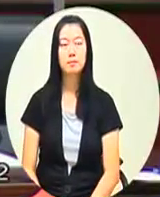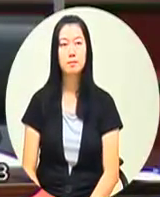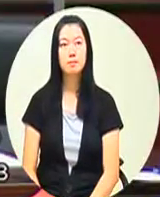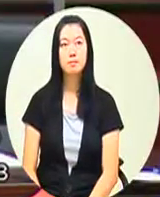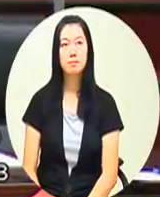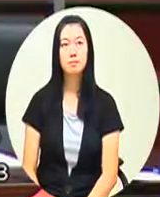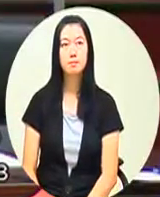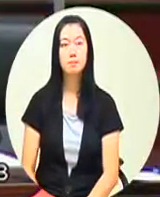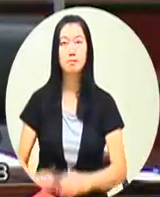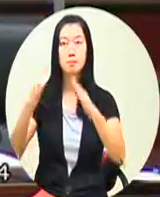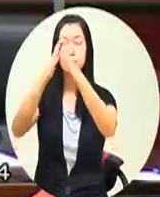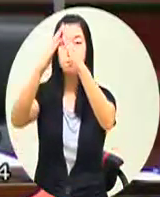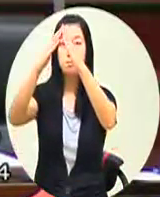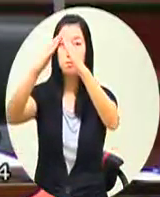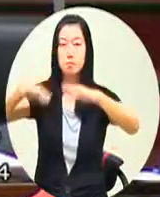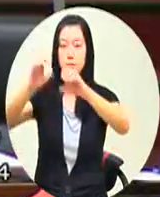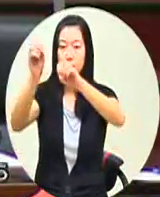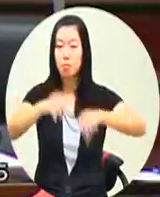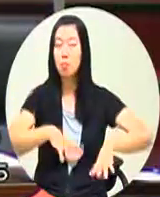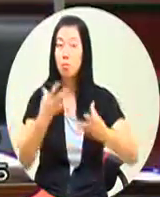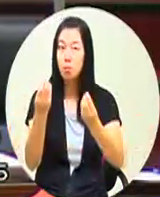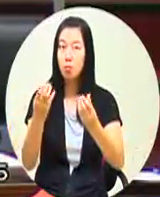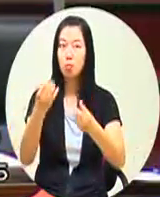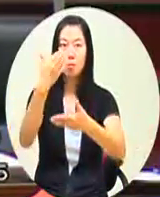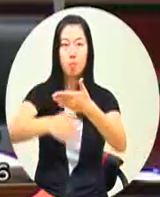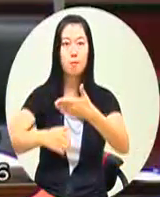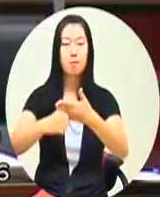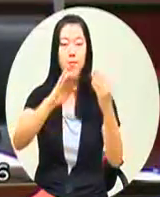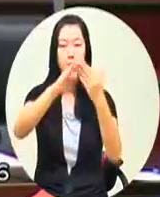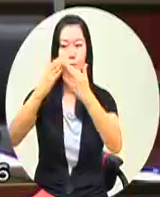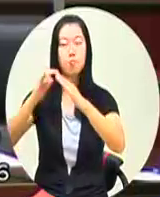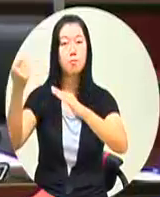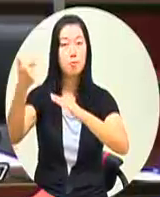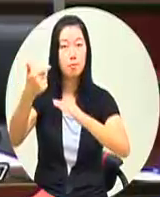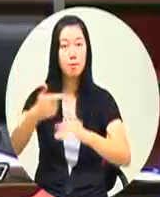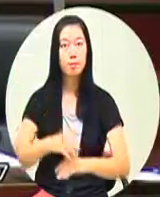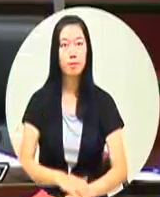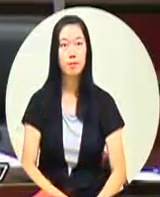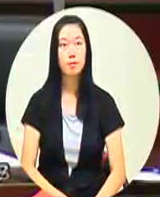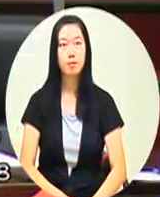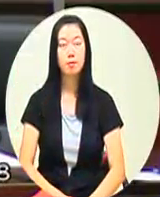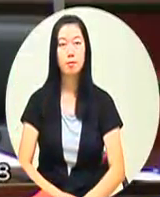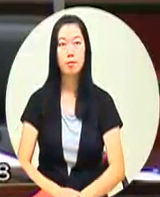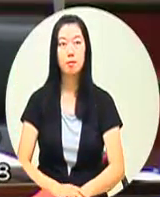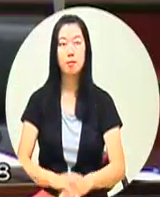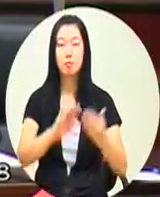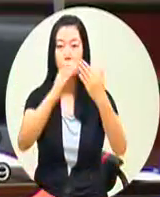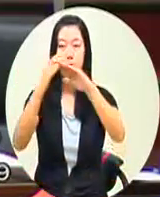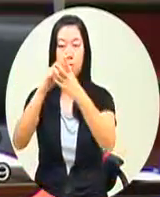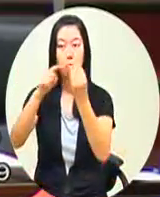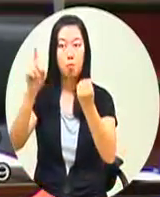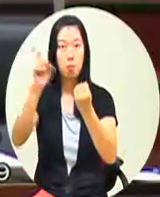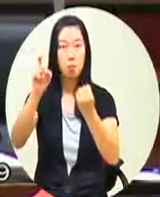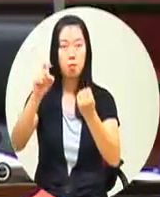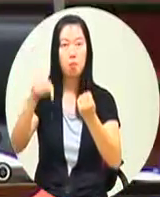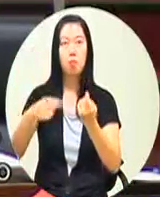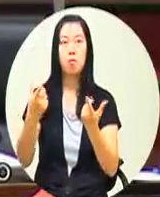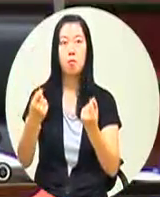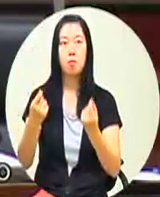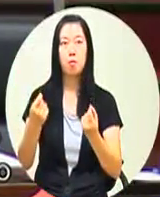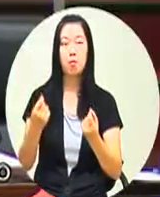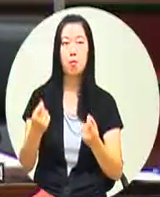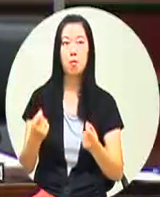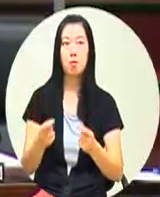未拆的。剩6户了哈，这样，总共有10户哈，拒绝还是到